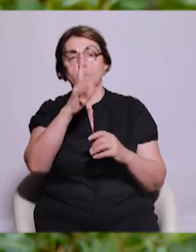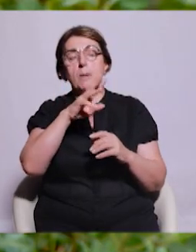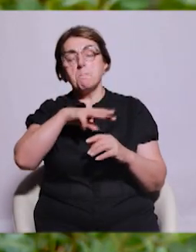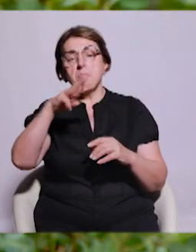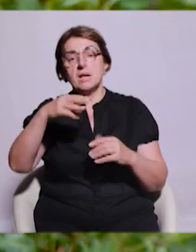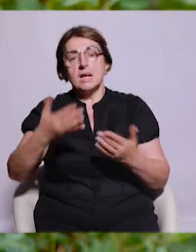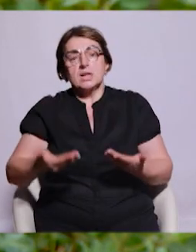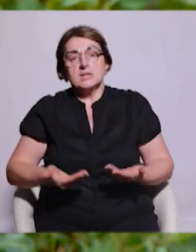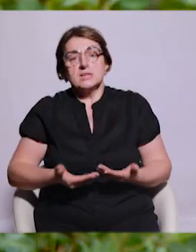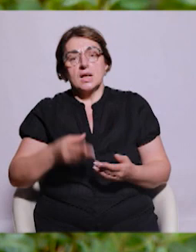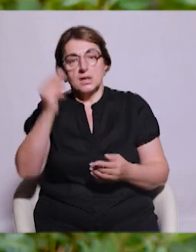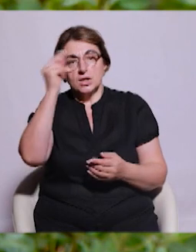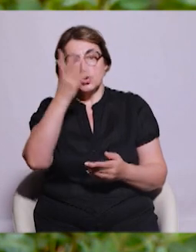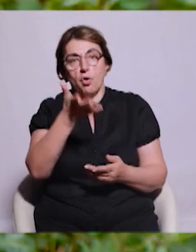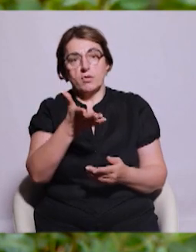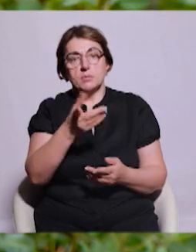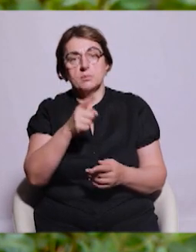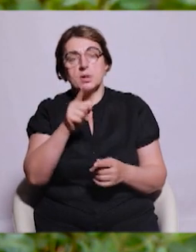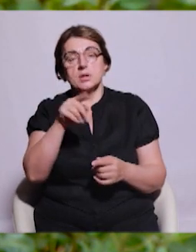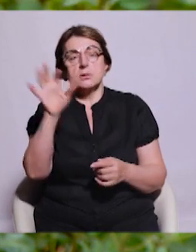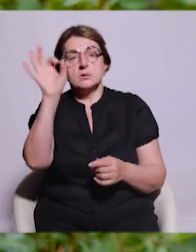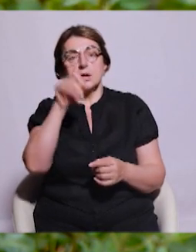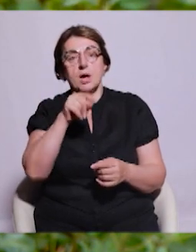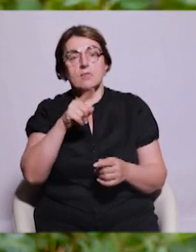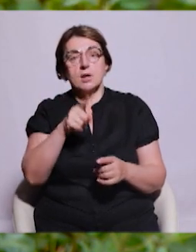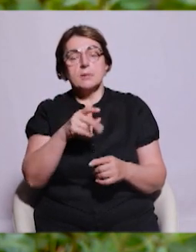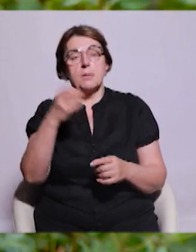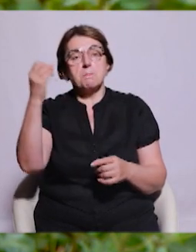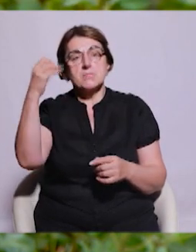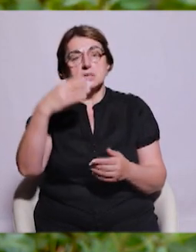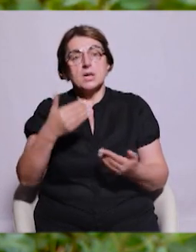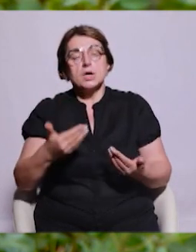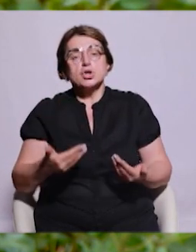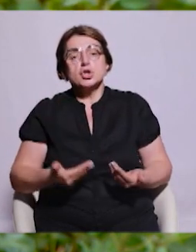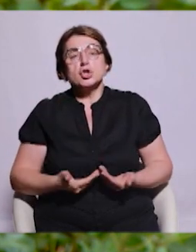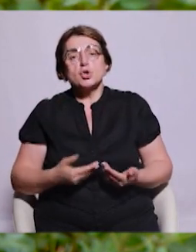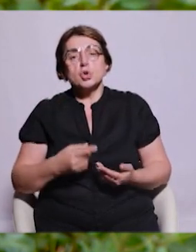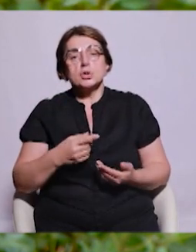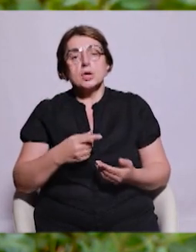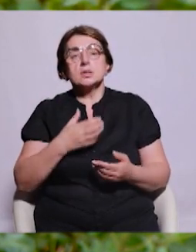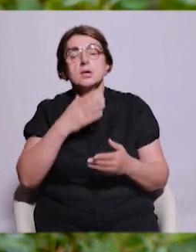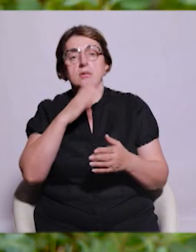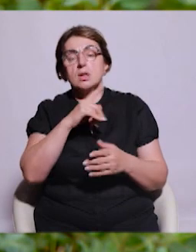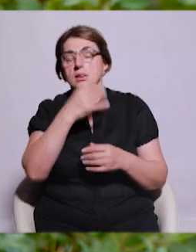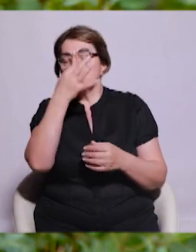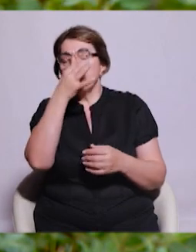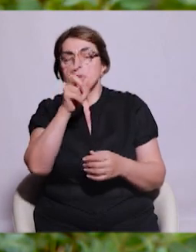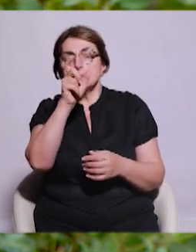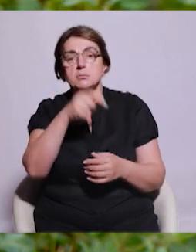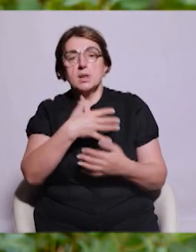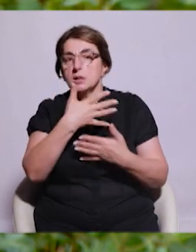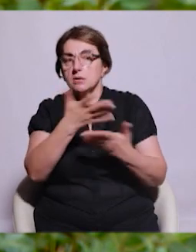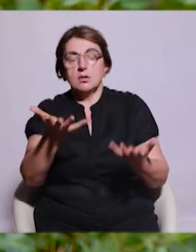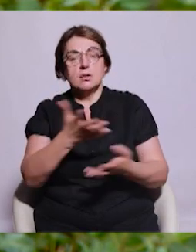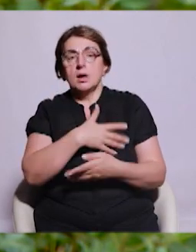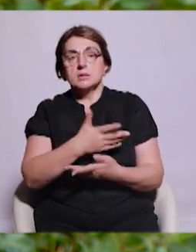იცოცხლებს. და ყველაზე მნიშვნელოვანი, რაც ჩვენ მზის შესახებ გავიგეთ, იყო ის, რომ მზე სიცოცხლის წყაროა ნებისმიერი ცოცხალი არსებისთვის